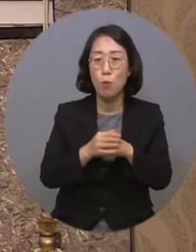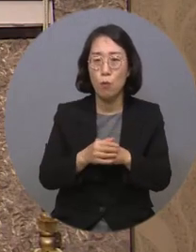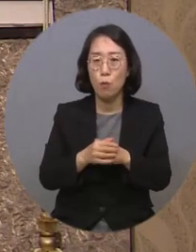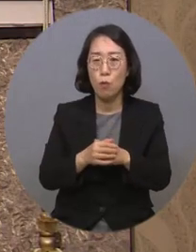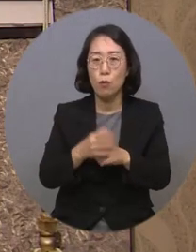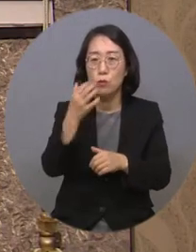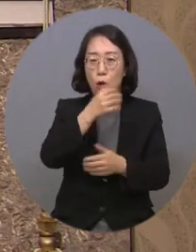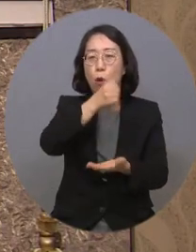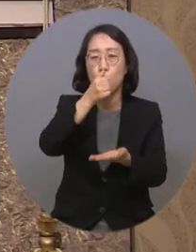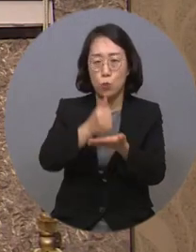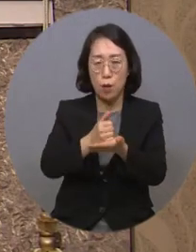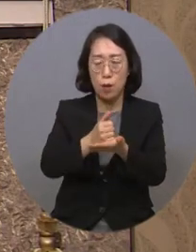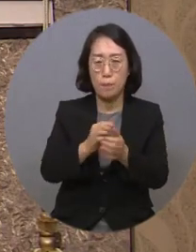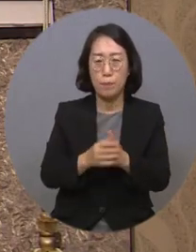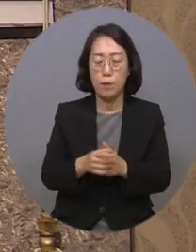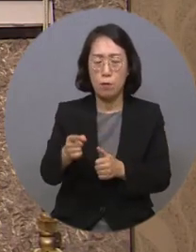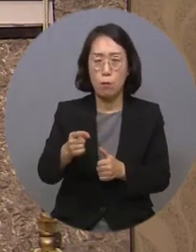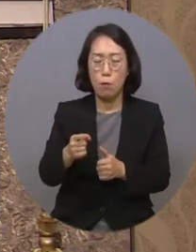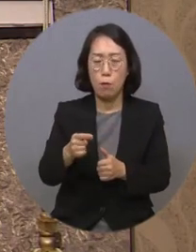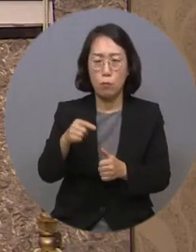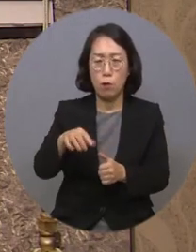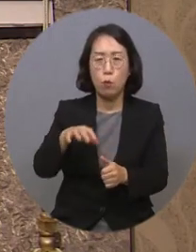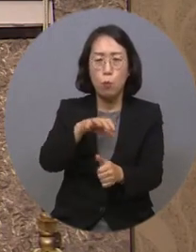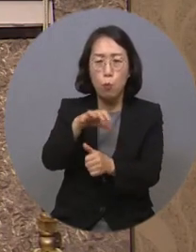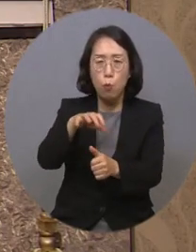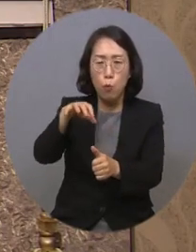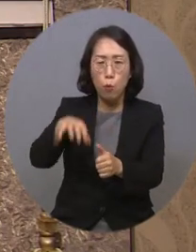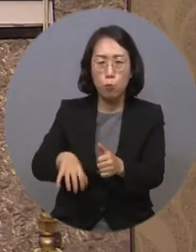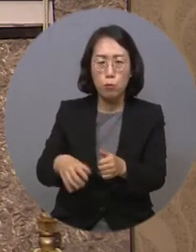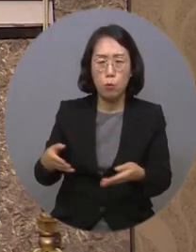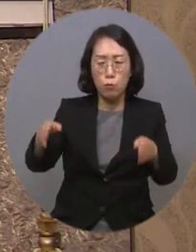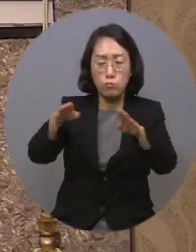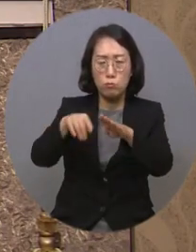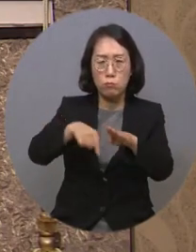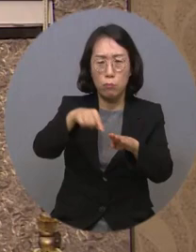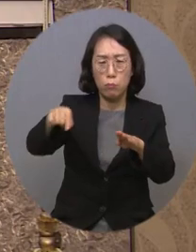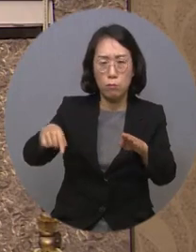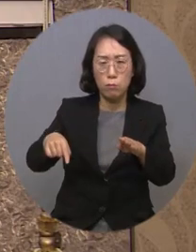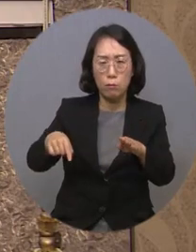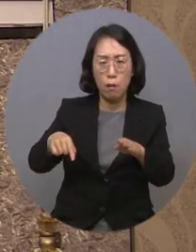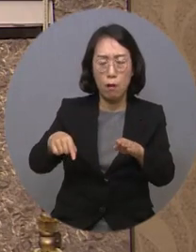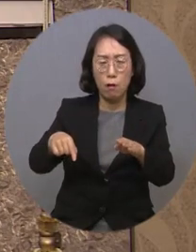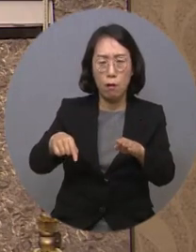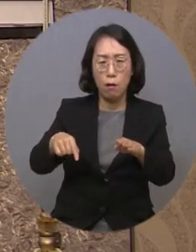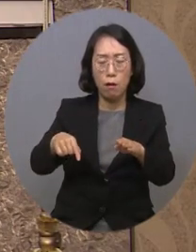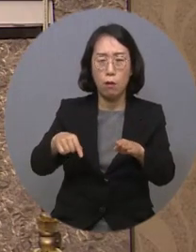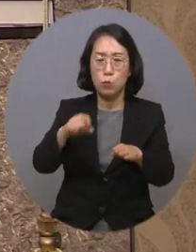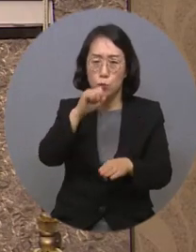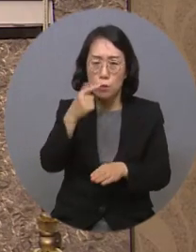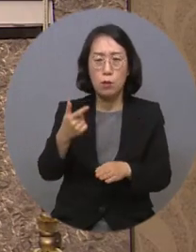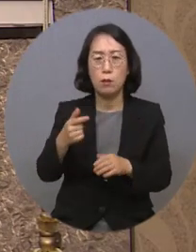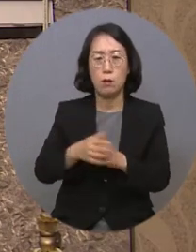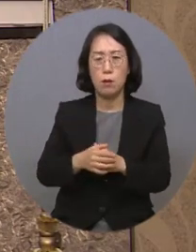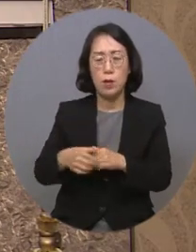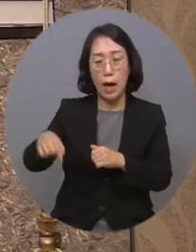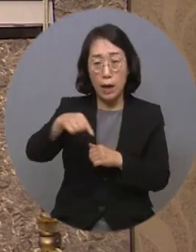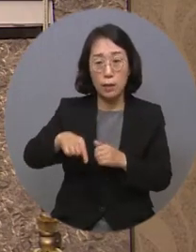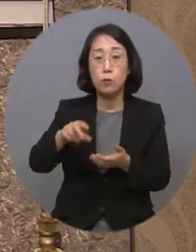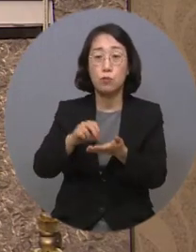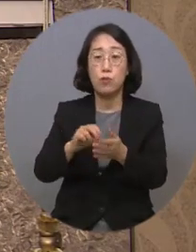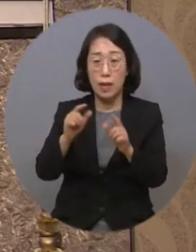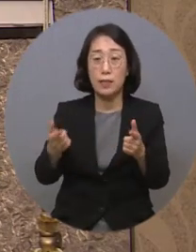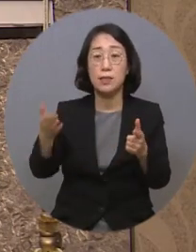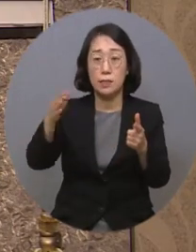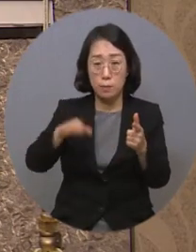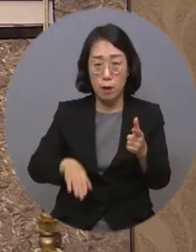친구를 계속 데리고 있다가는 나중에 기관이 문제가 될 것 같은 생각이 드는 거예요. 예. 물론 기관 내에서 이루어진 건 아니지만,